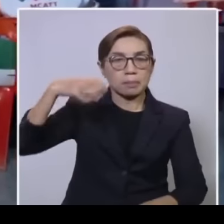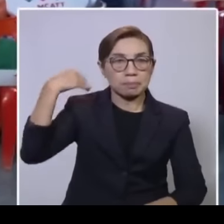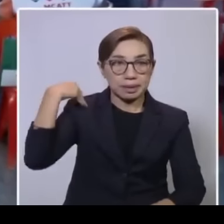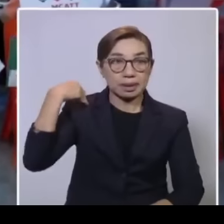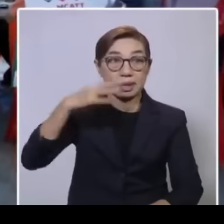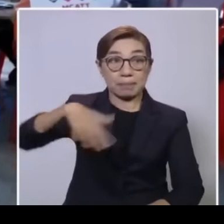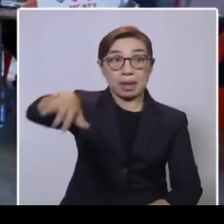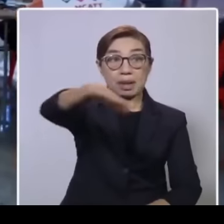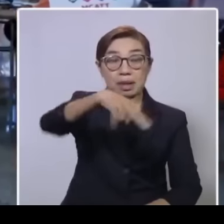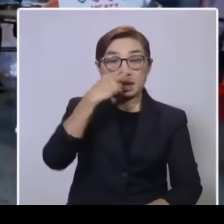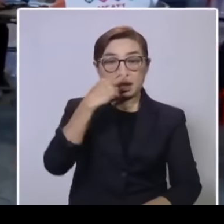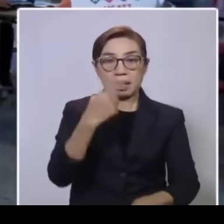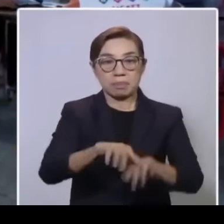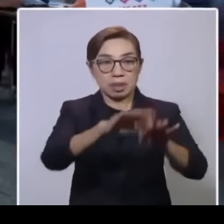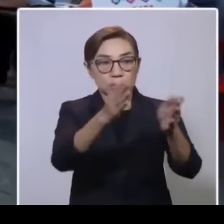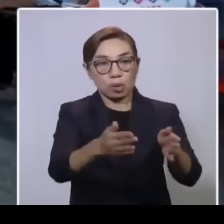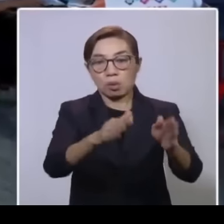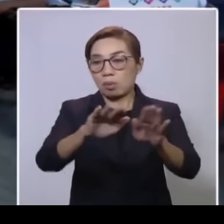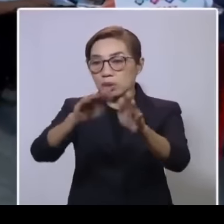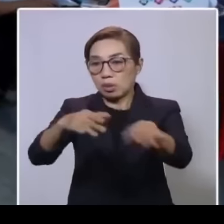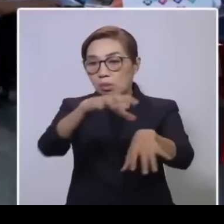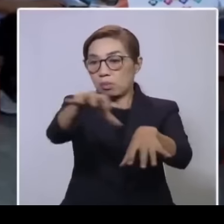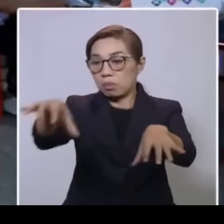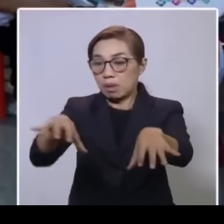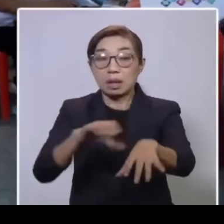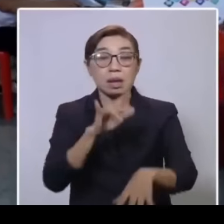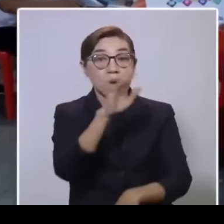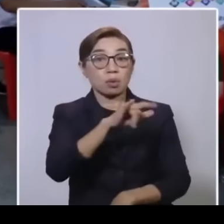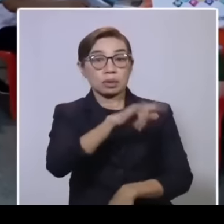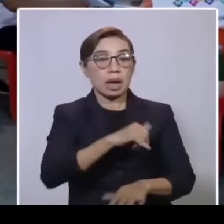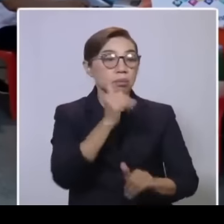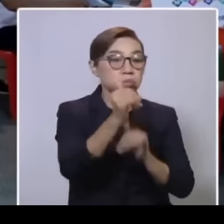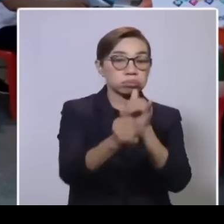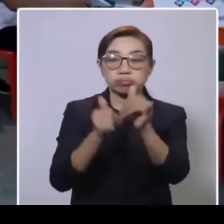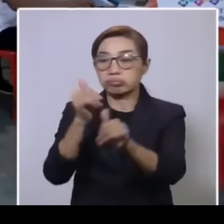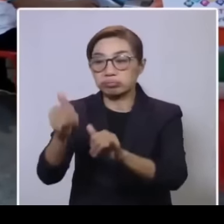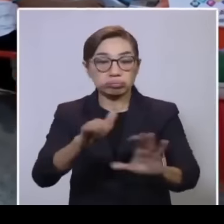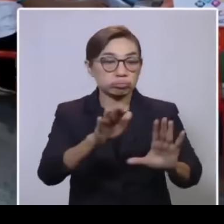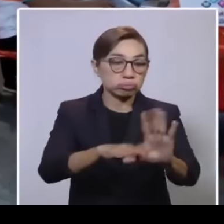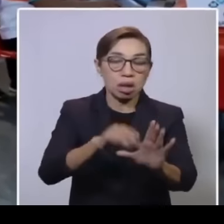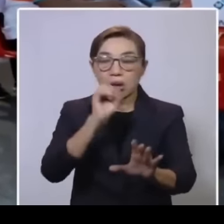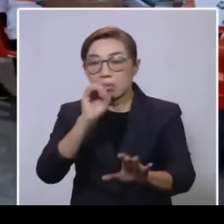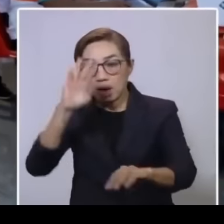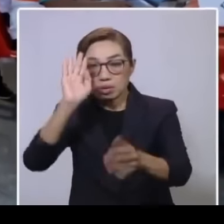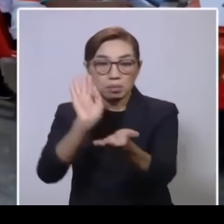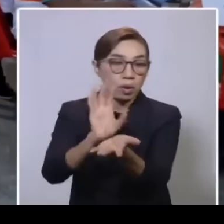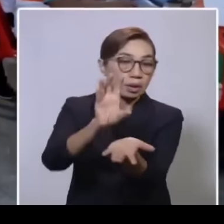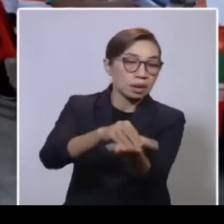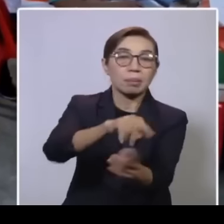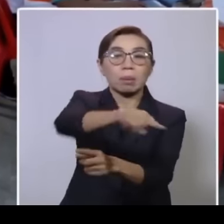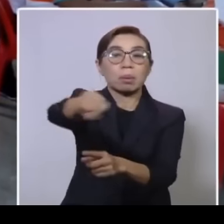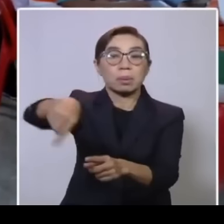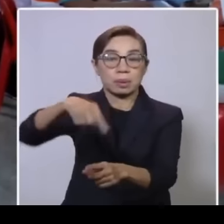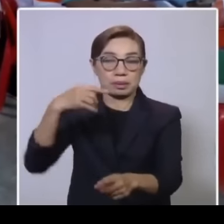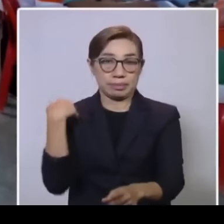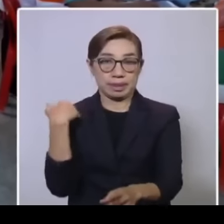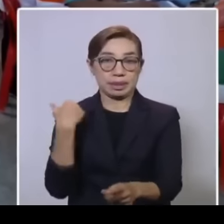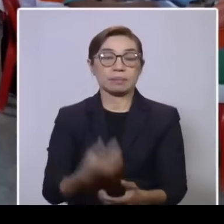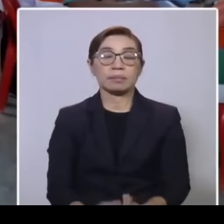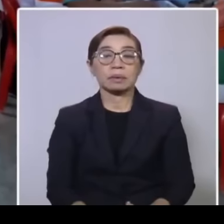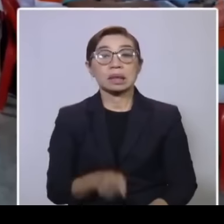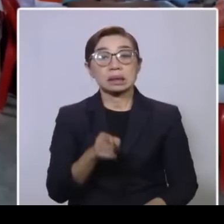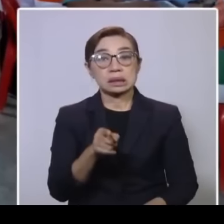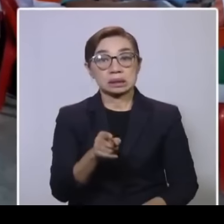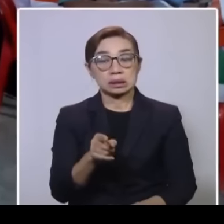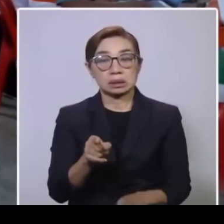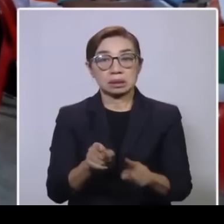ะก็จะมีญาตินะคะทยอยเดินเข้ามาร่วมลงทะเบียนนะคะแล้วก็แจ้งความกับเจ้าหน้าที่ไว้ทั้งนี้นะคะท